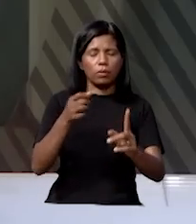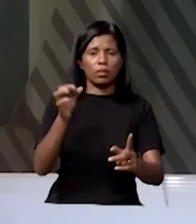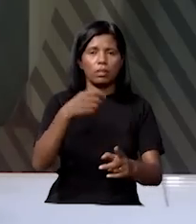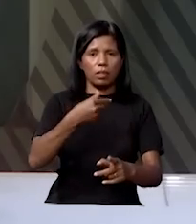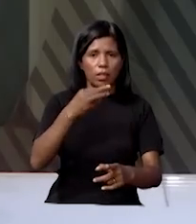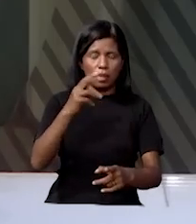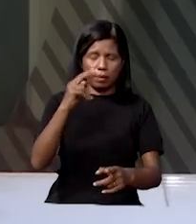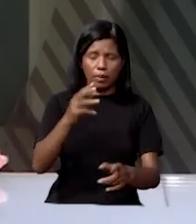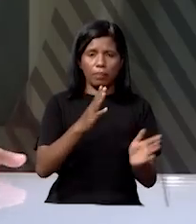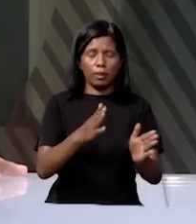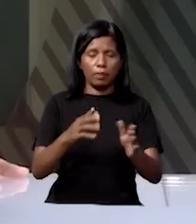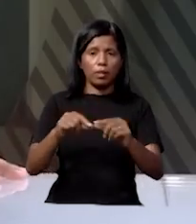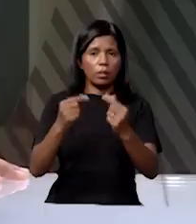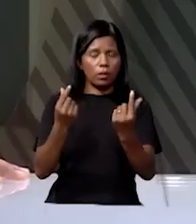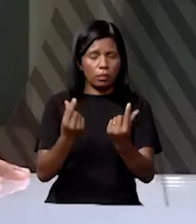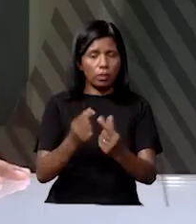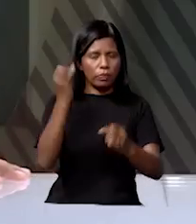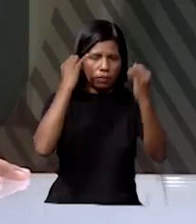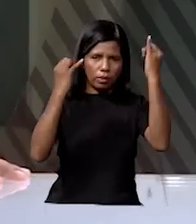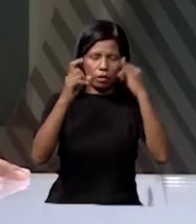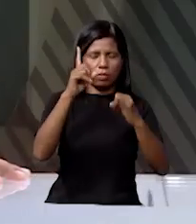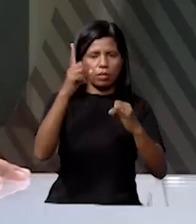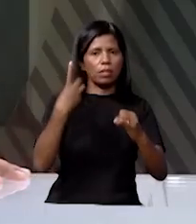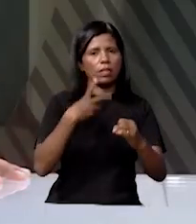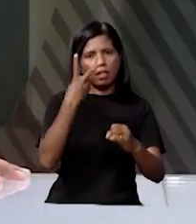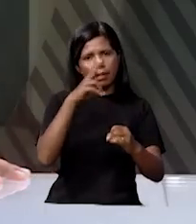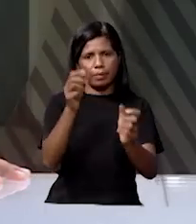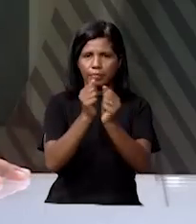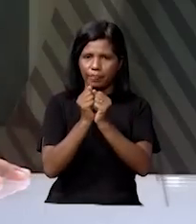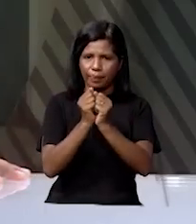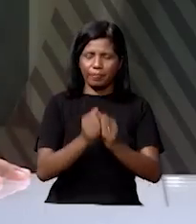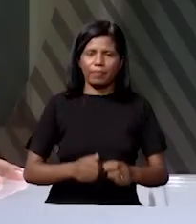preparar pacote informação nida tu irmãe e te acompanha motok.